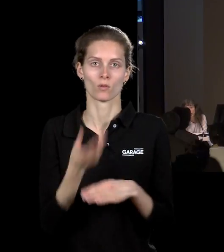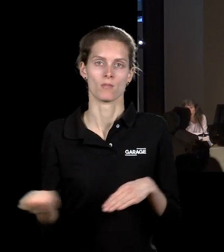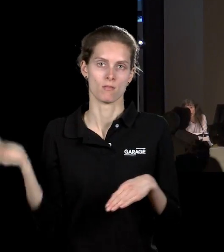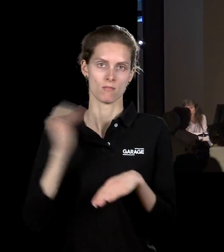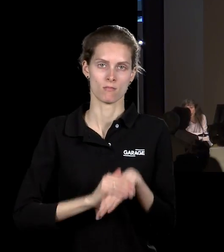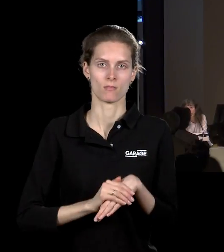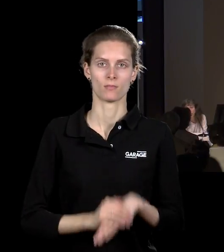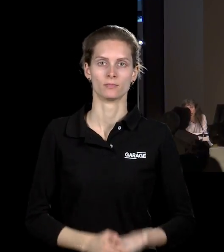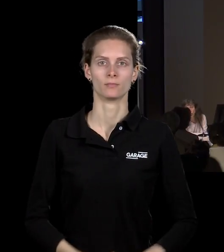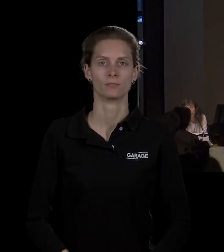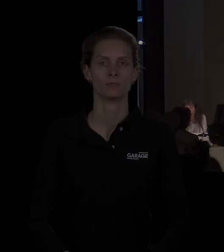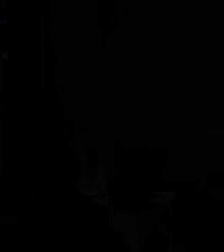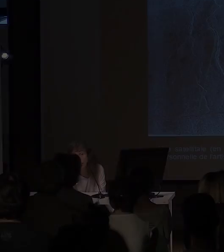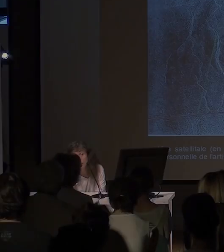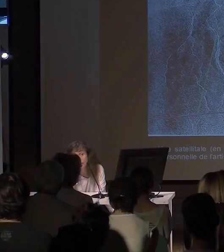день.